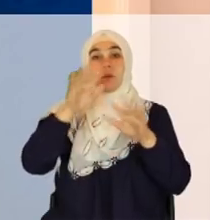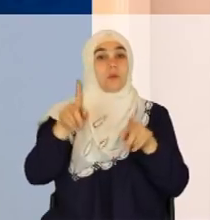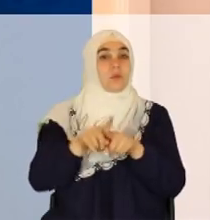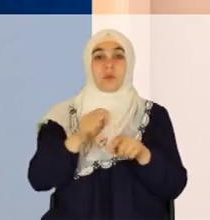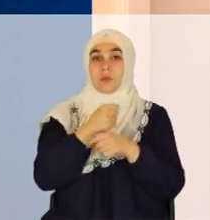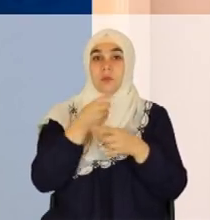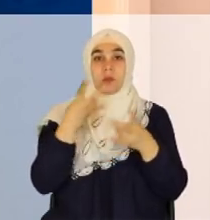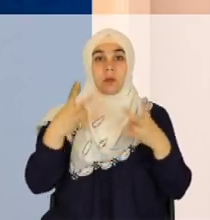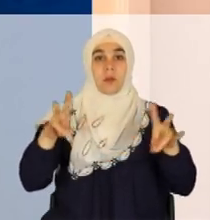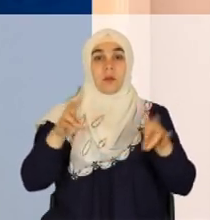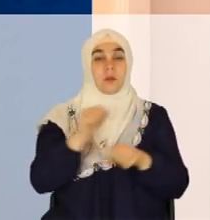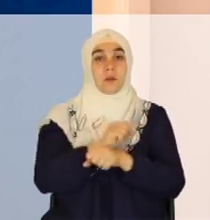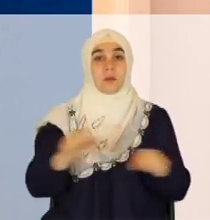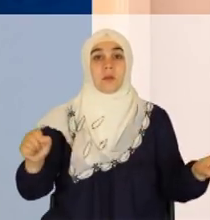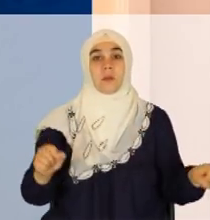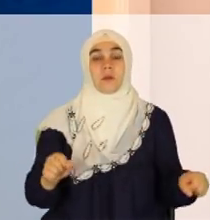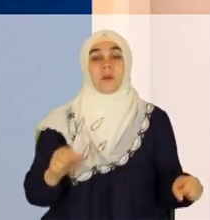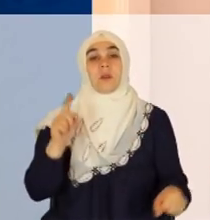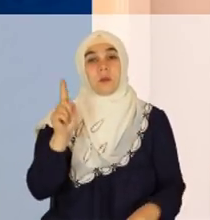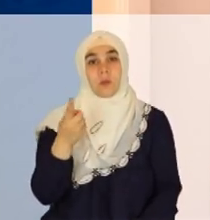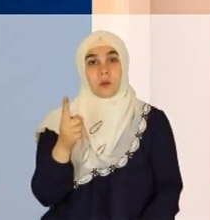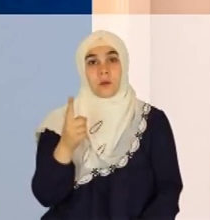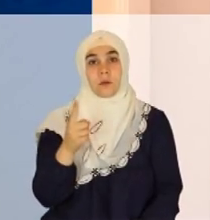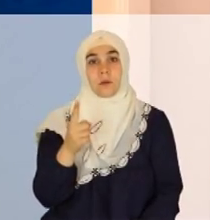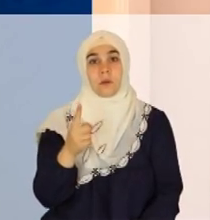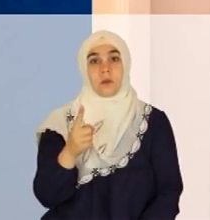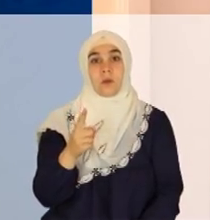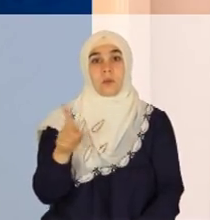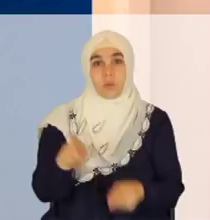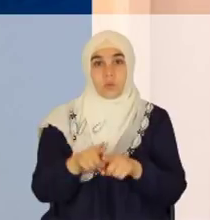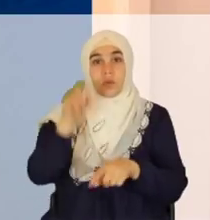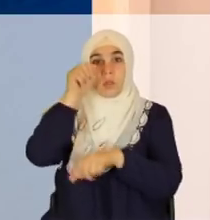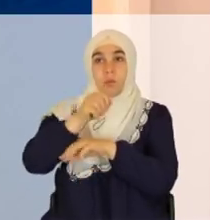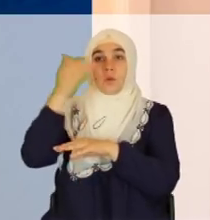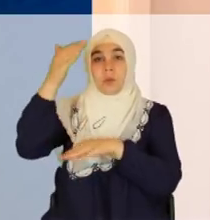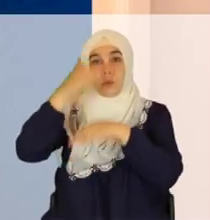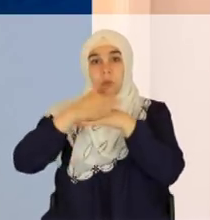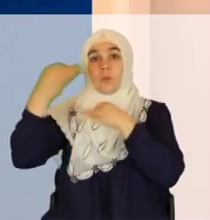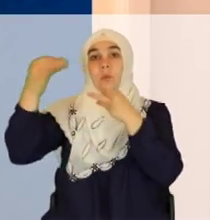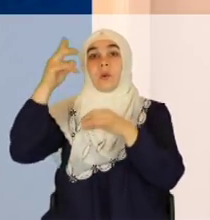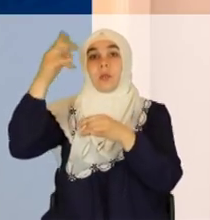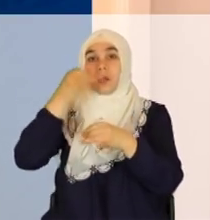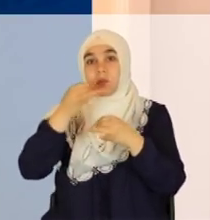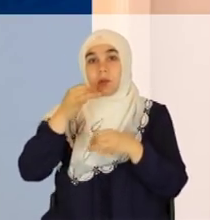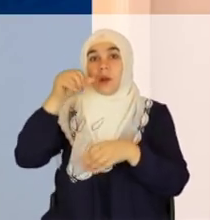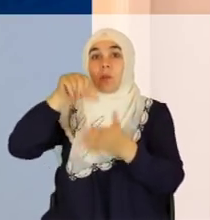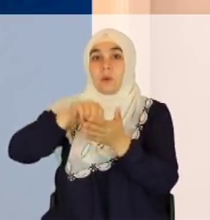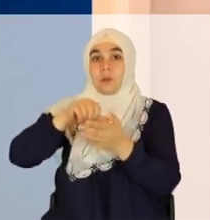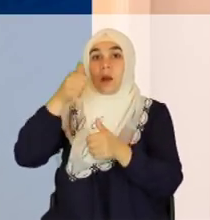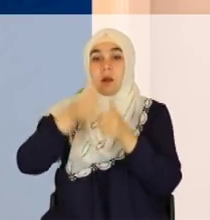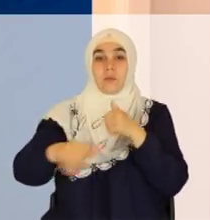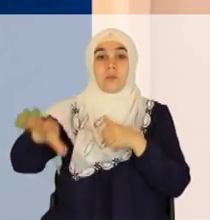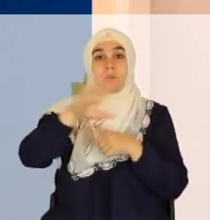Uyan olmayı. Ne var ya? Bu ibadet için getirdi. Allah'ın ağırda